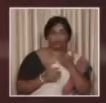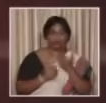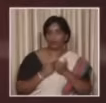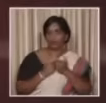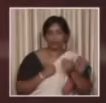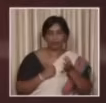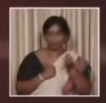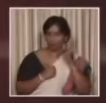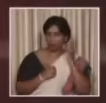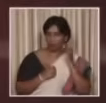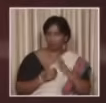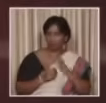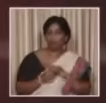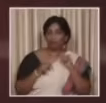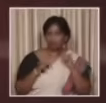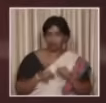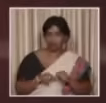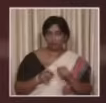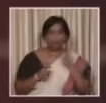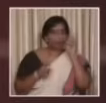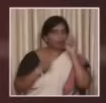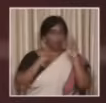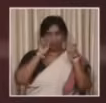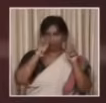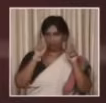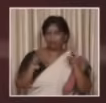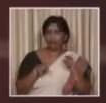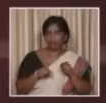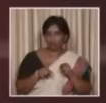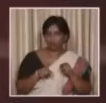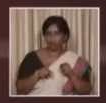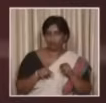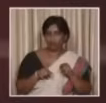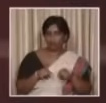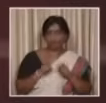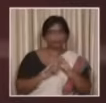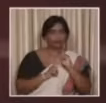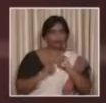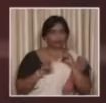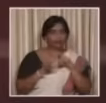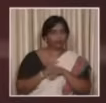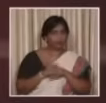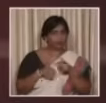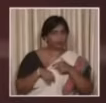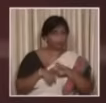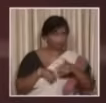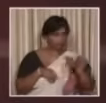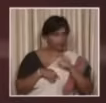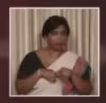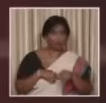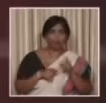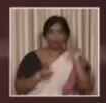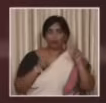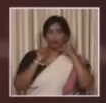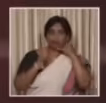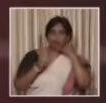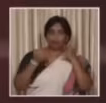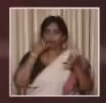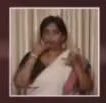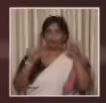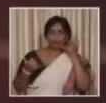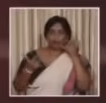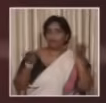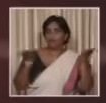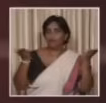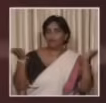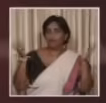බෑ. අද ඔබතුමා නිරීක්ෂණය කරලා තියෙනවද පාර්ලිමේන්තුව පැවතින අතරතුරේ කී දෙනෙක් දුරකථන සංවාදවල